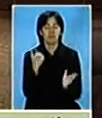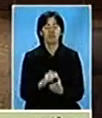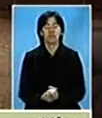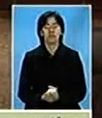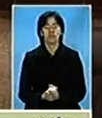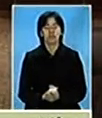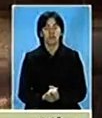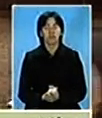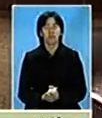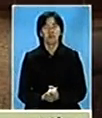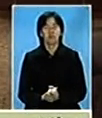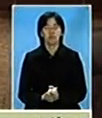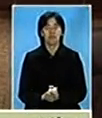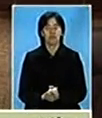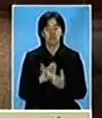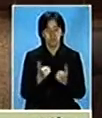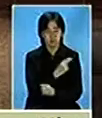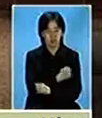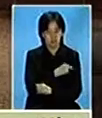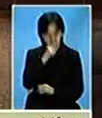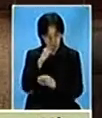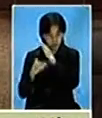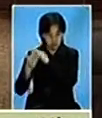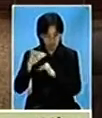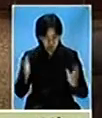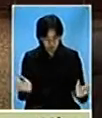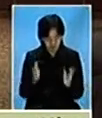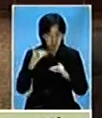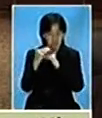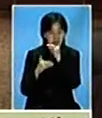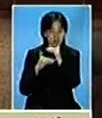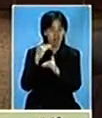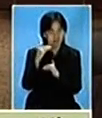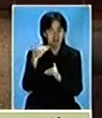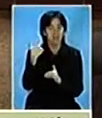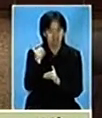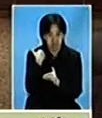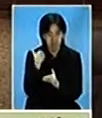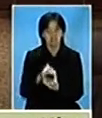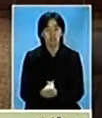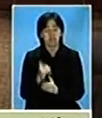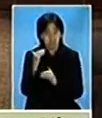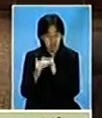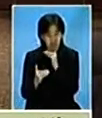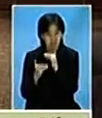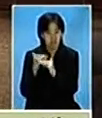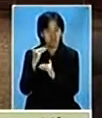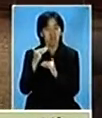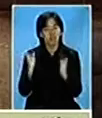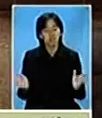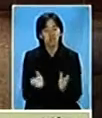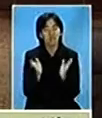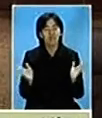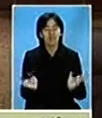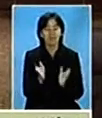แต่ว่าด้วยความเจริญของการแพทย์แผนไทยปัจจุบันเนี่ยมีความเจริญมากขึ้นจนกระทั่งมีการส่งเสริมใน